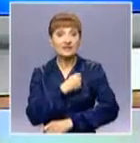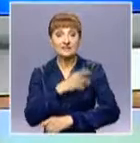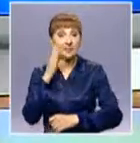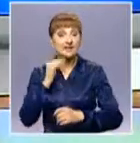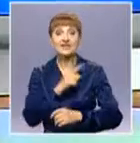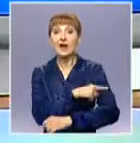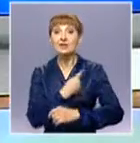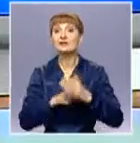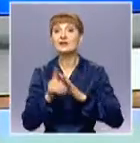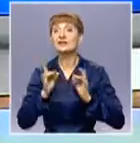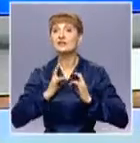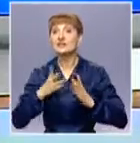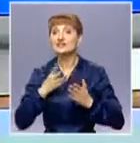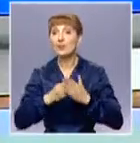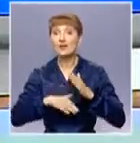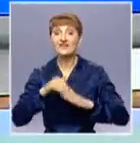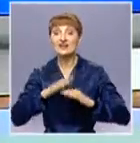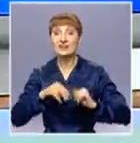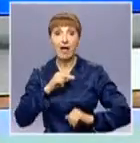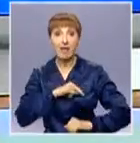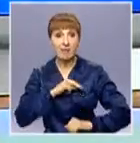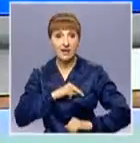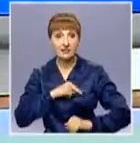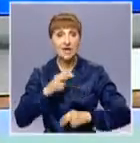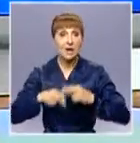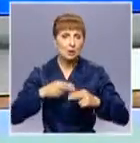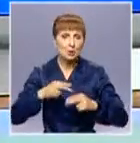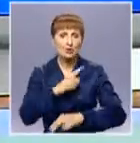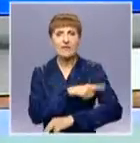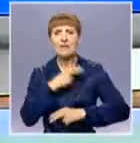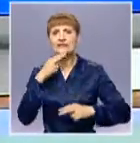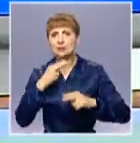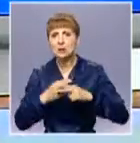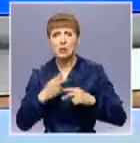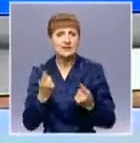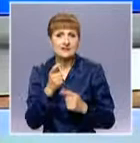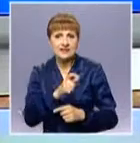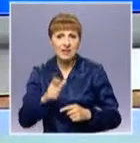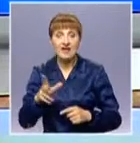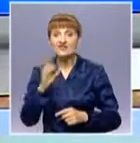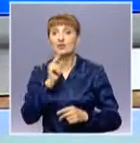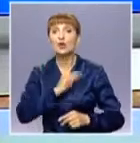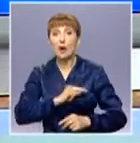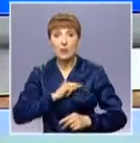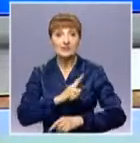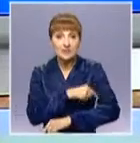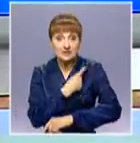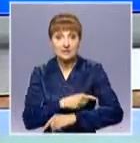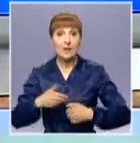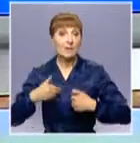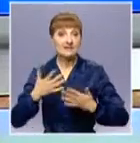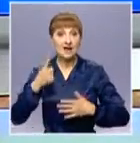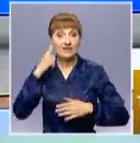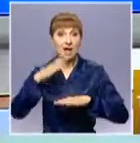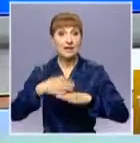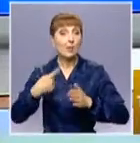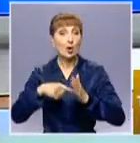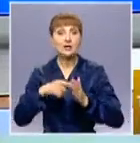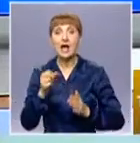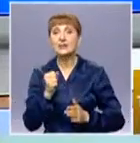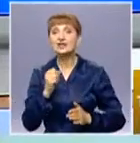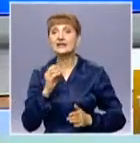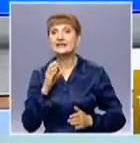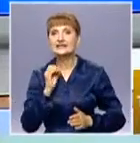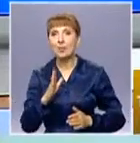В Алматы врачи начали отмечать свой профессиональный праздник. Хирургов, медсестер, санитаров и всех, кто работает в этой сфере, поздравил аким города